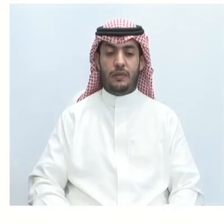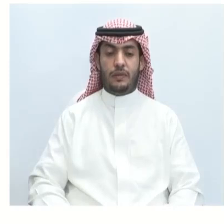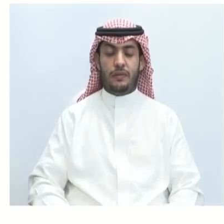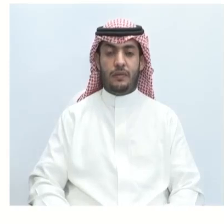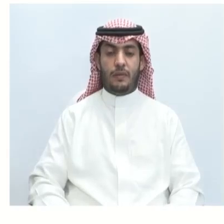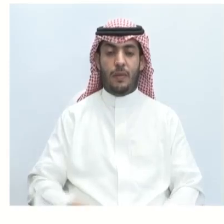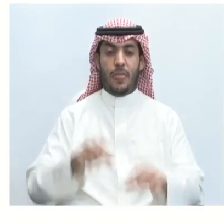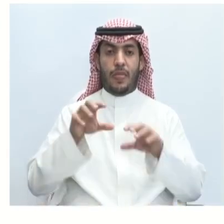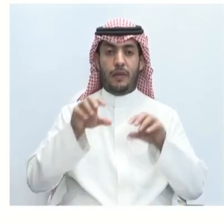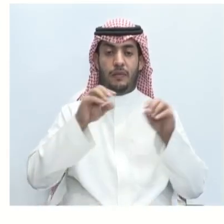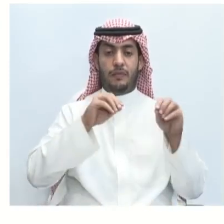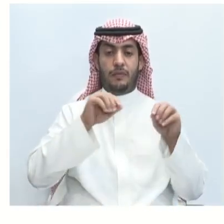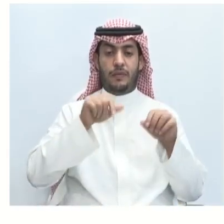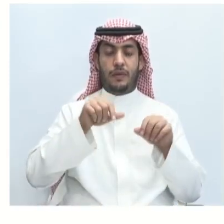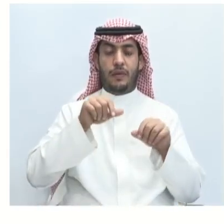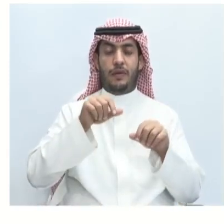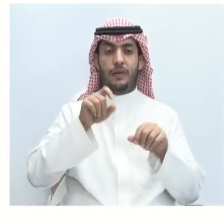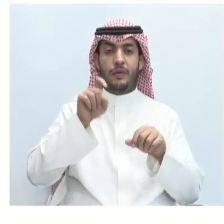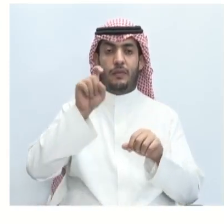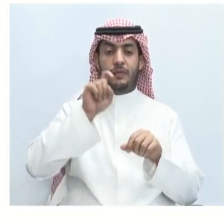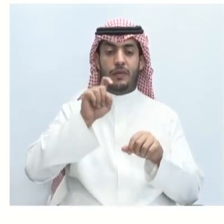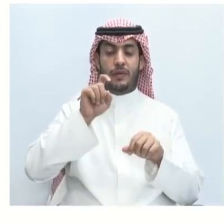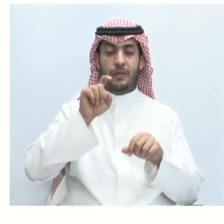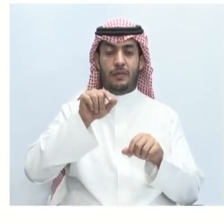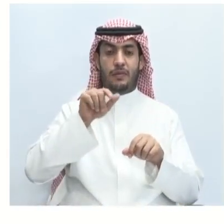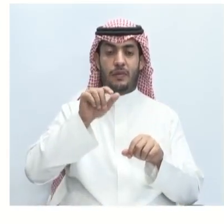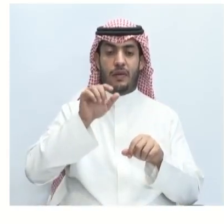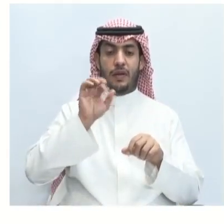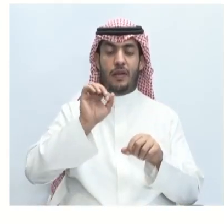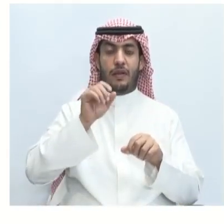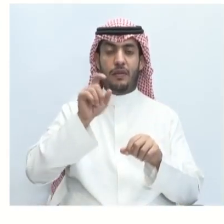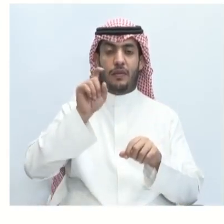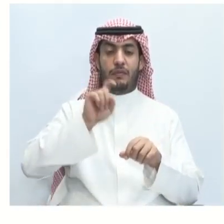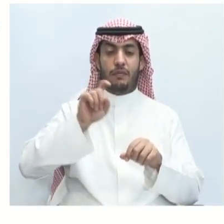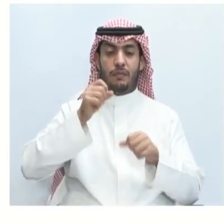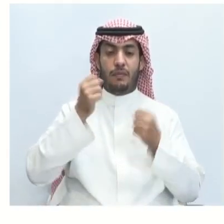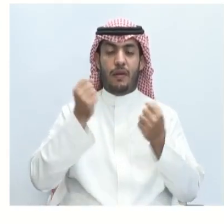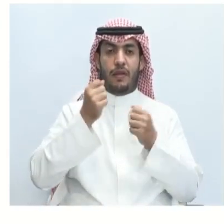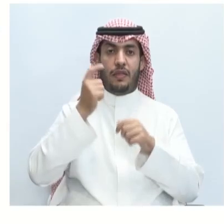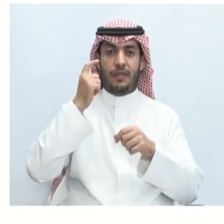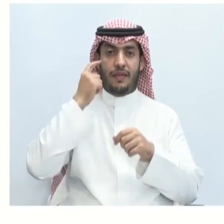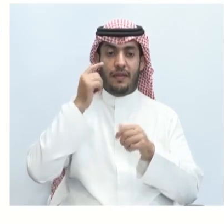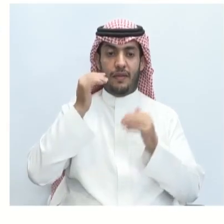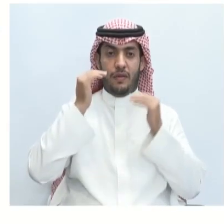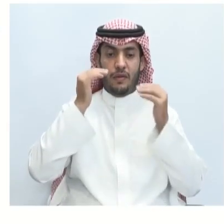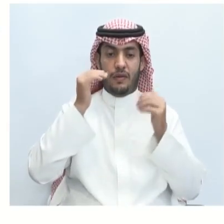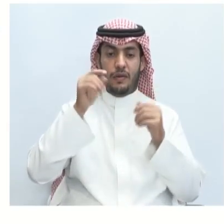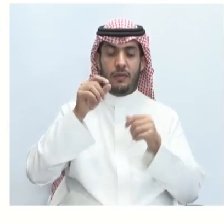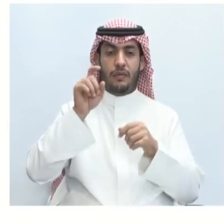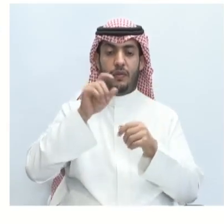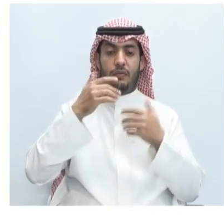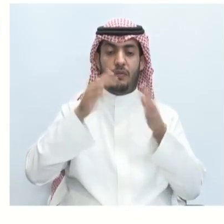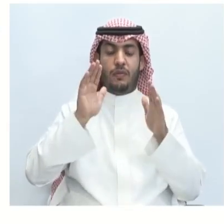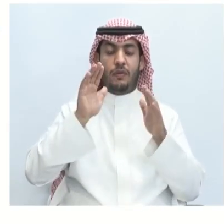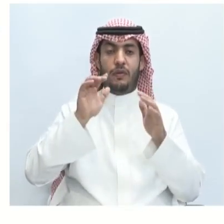يا ابطال الان ننتقل واياكم الى هذا السؤال وهو احد اسئله مسائل مهارات التفكير العليا مساله